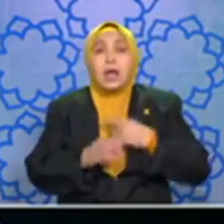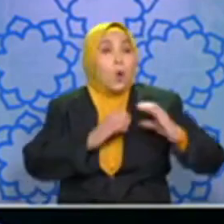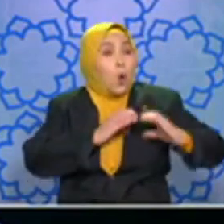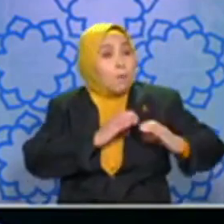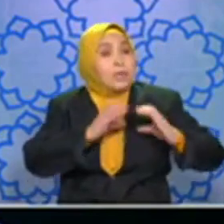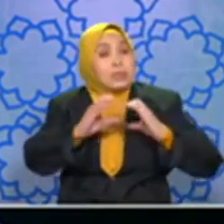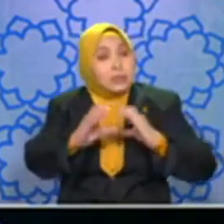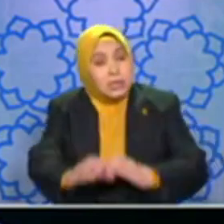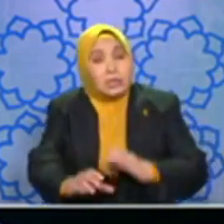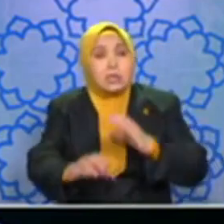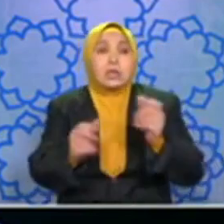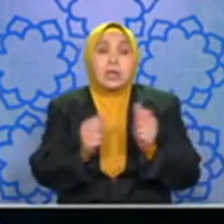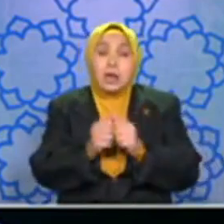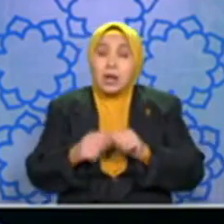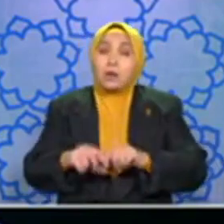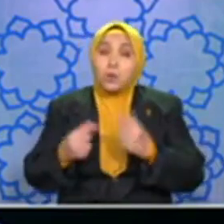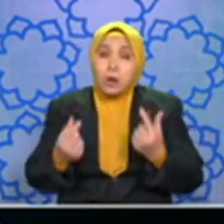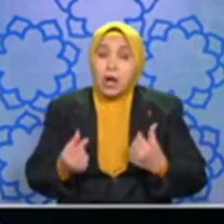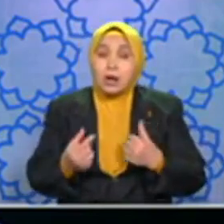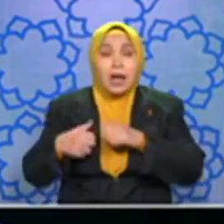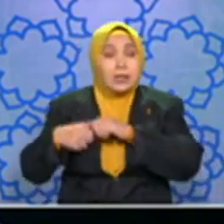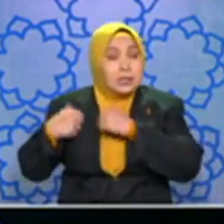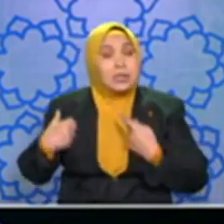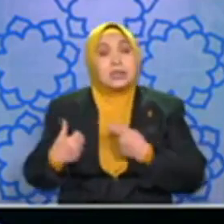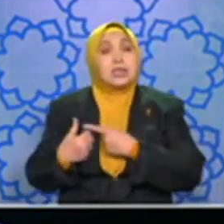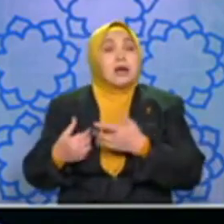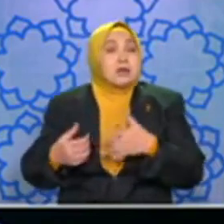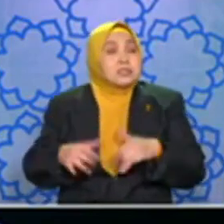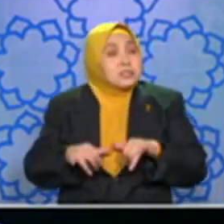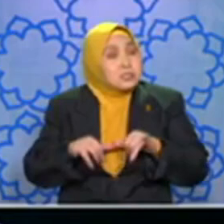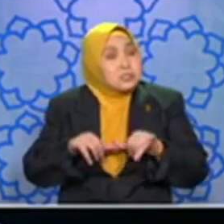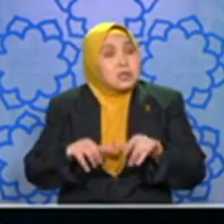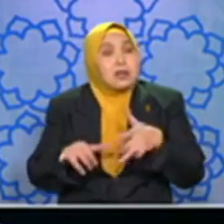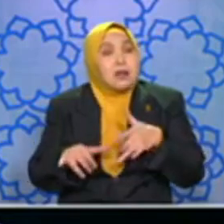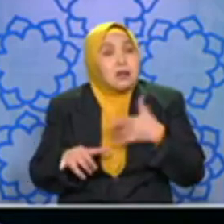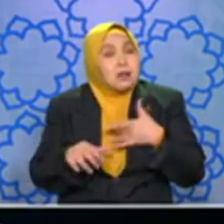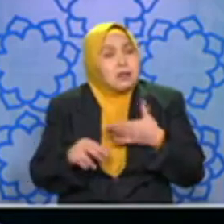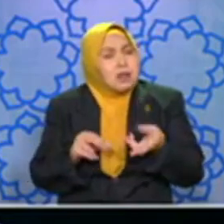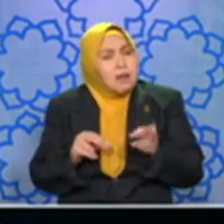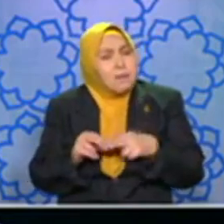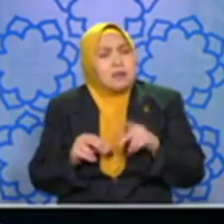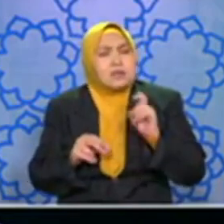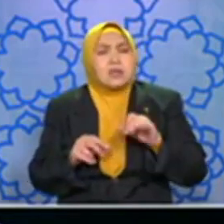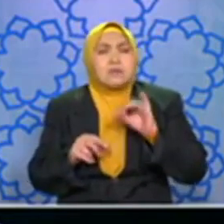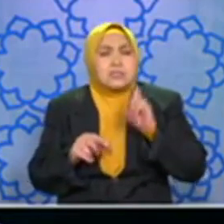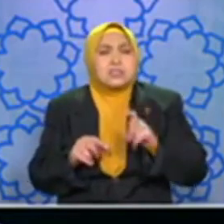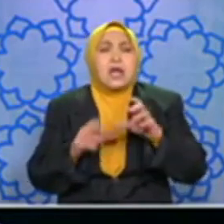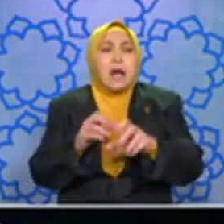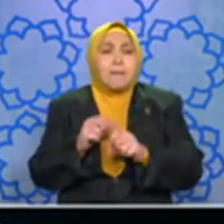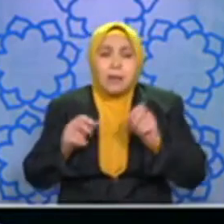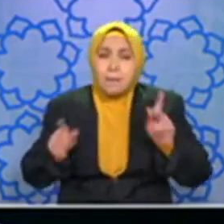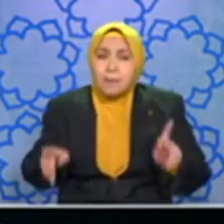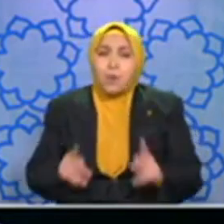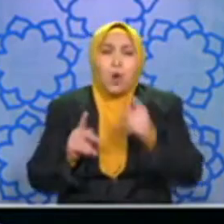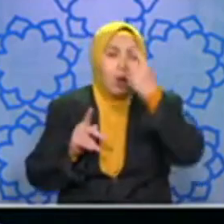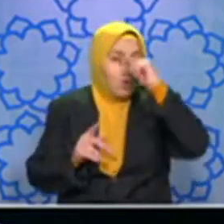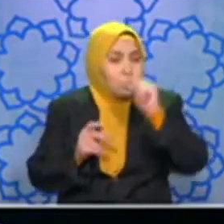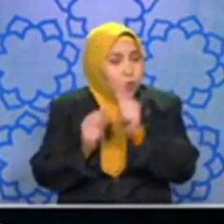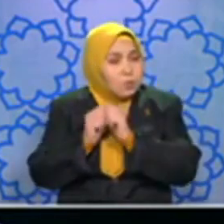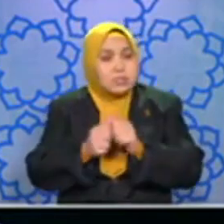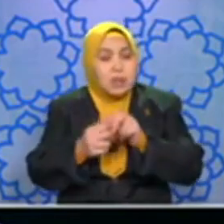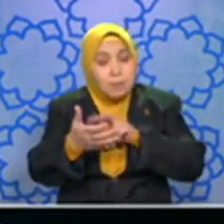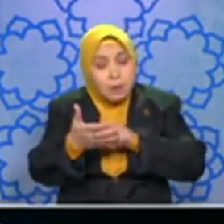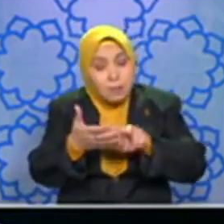ini menyebabkan hati kita makin rasa ya, saya kena ambil peluang untuk bersama